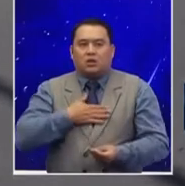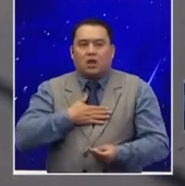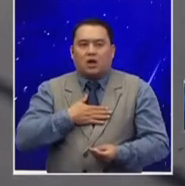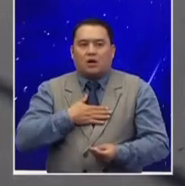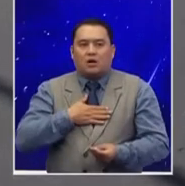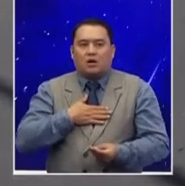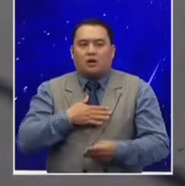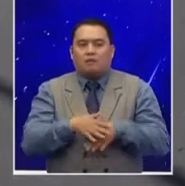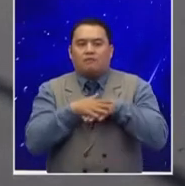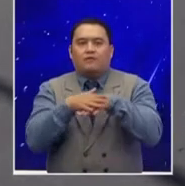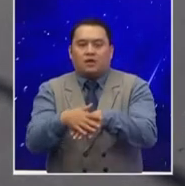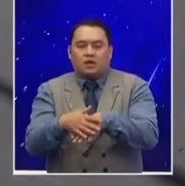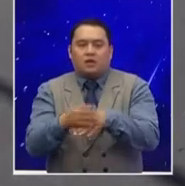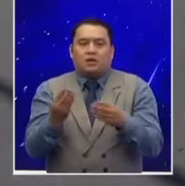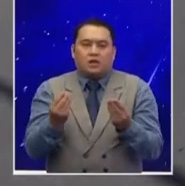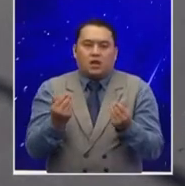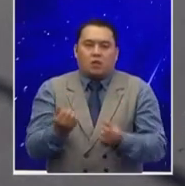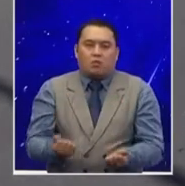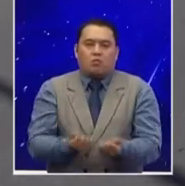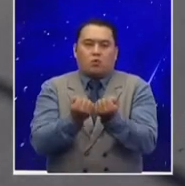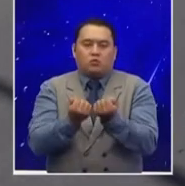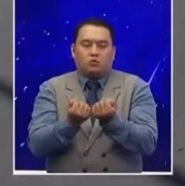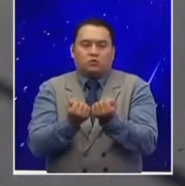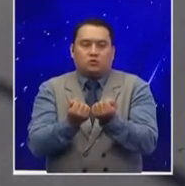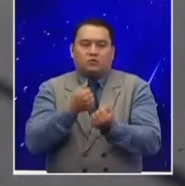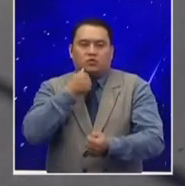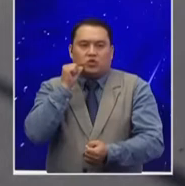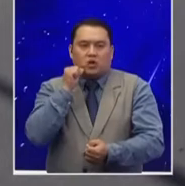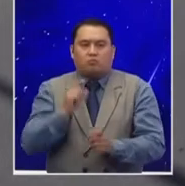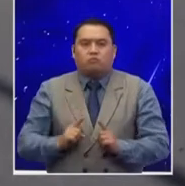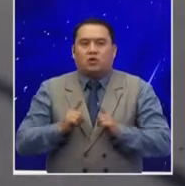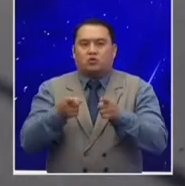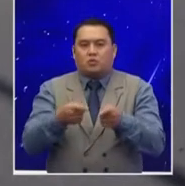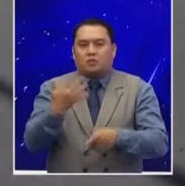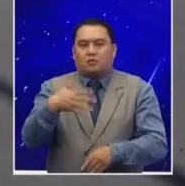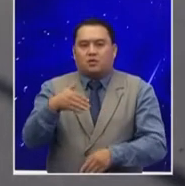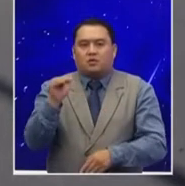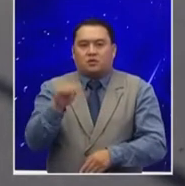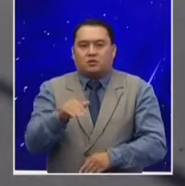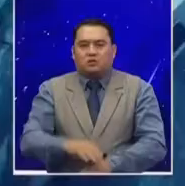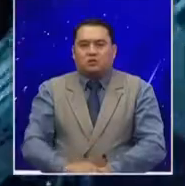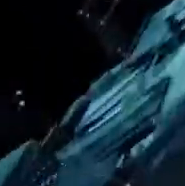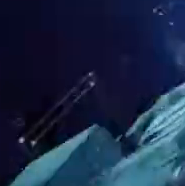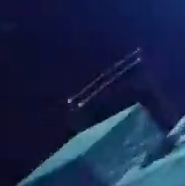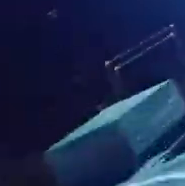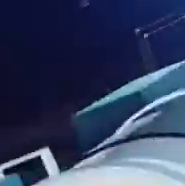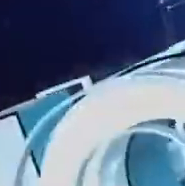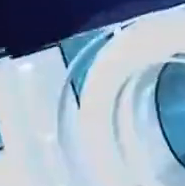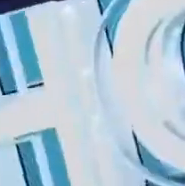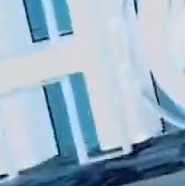выявили такую помощь. Вчера вот на счет поступили деньги.